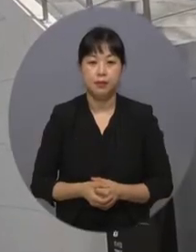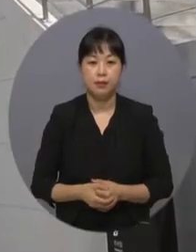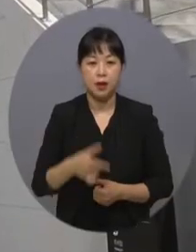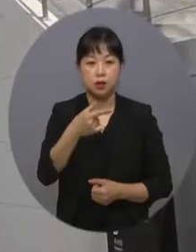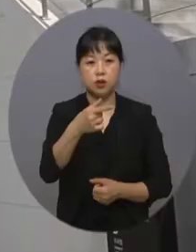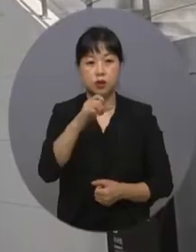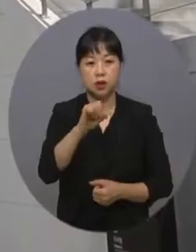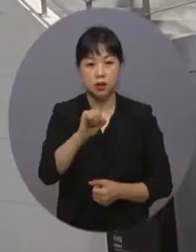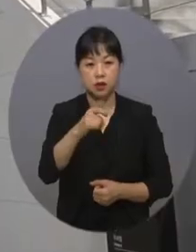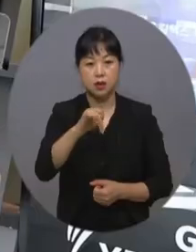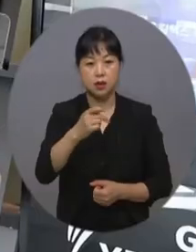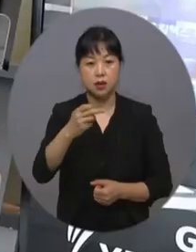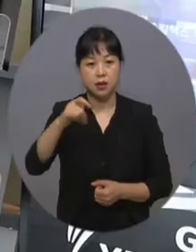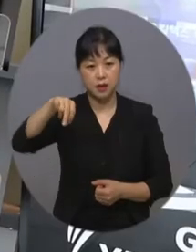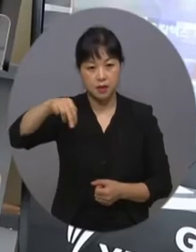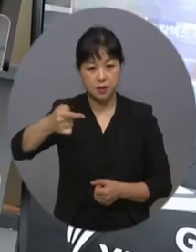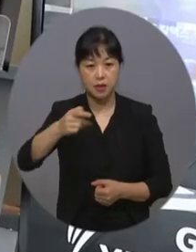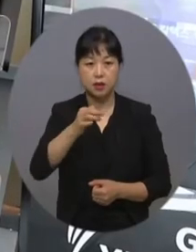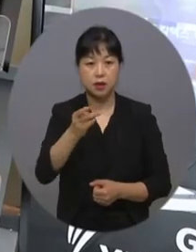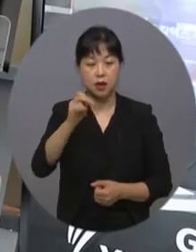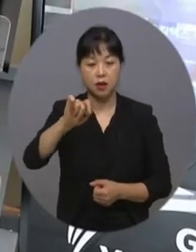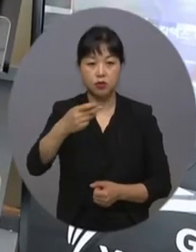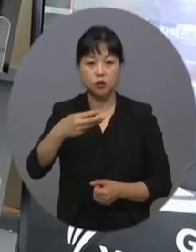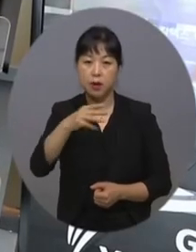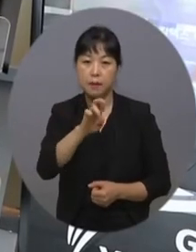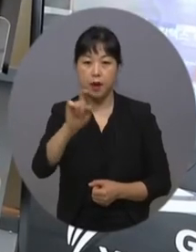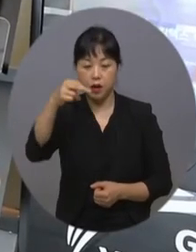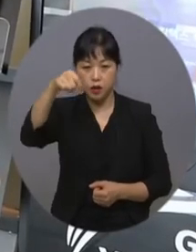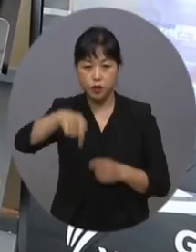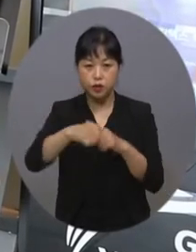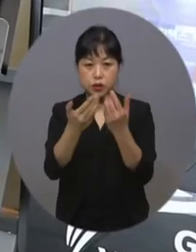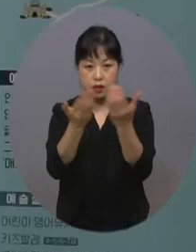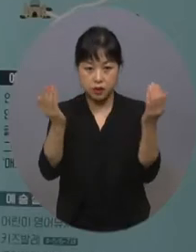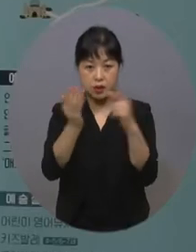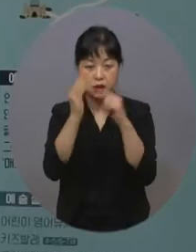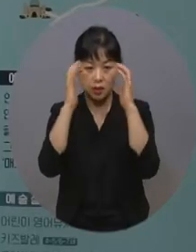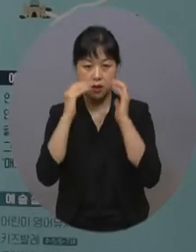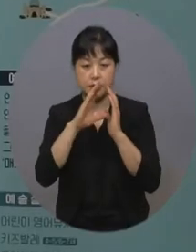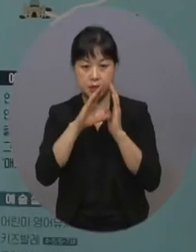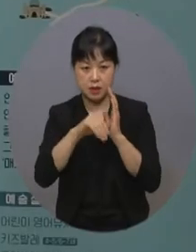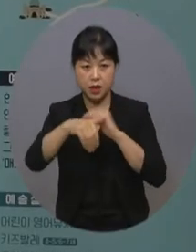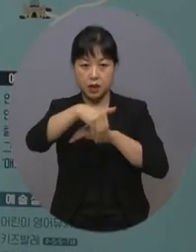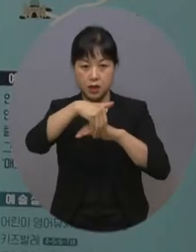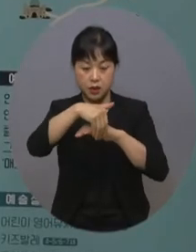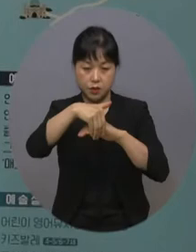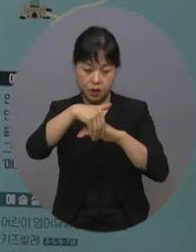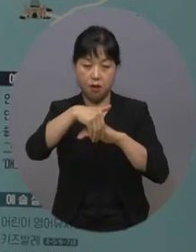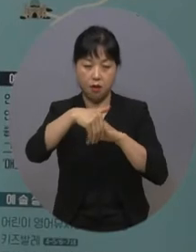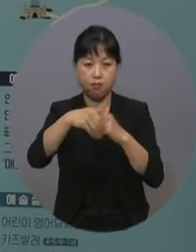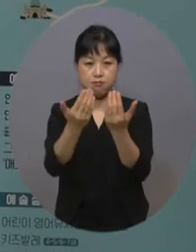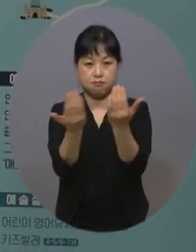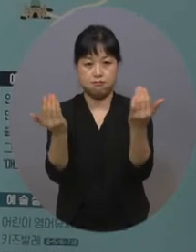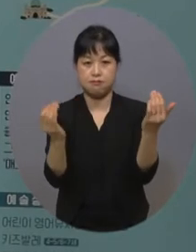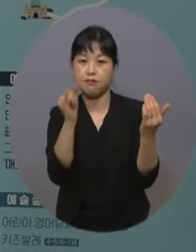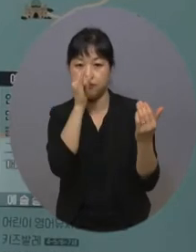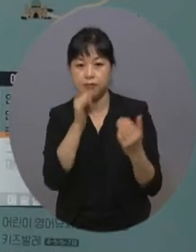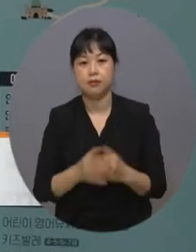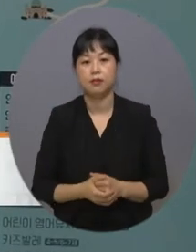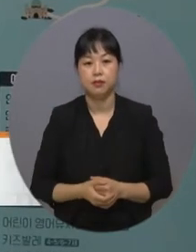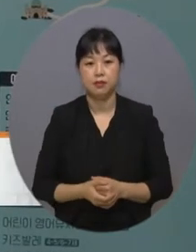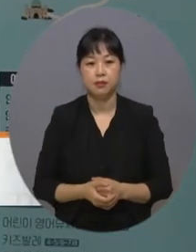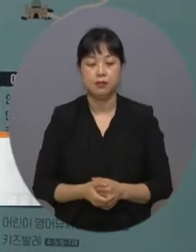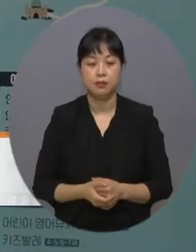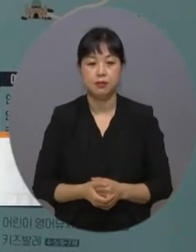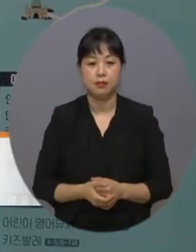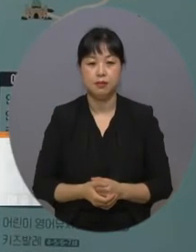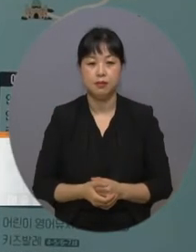GS칼텍스 예루마루 전시실에서는 해마다 여름이면 여름 방학 기획 전시를 개최하고 있습니다.